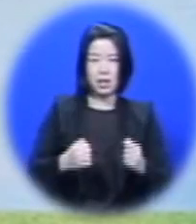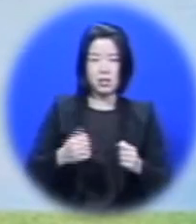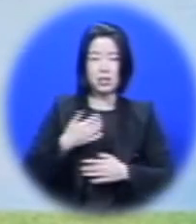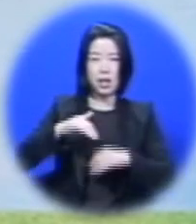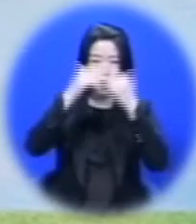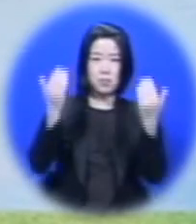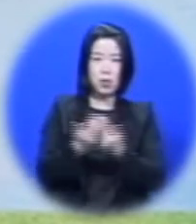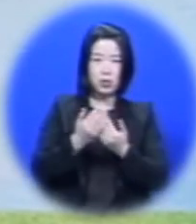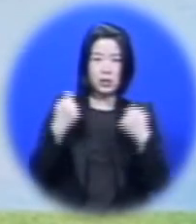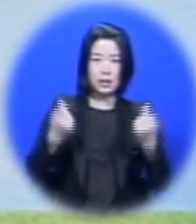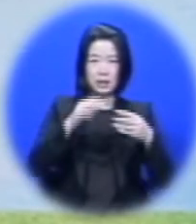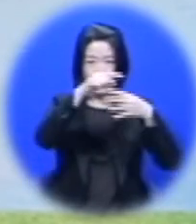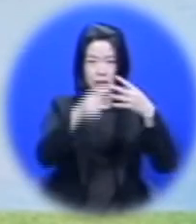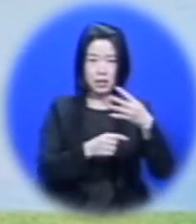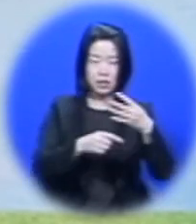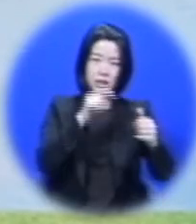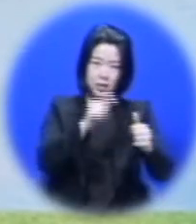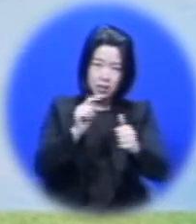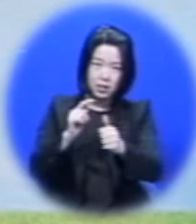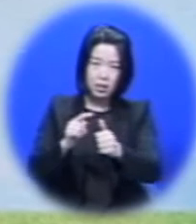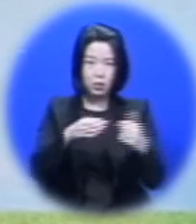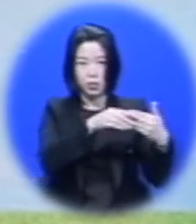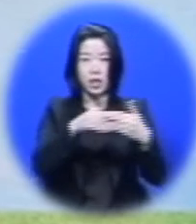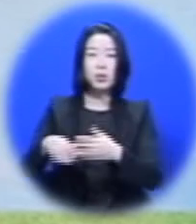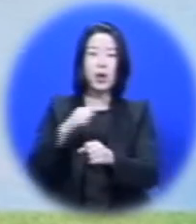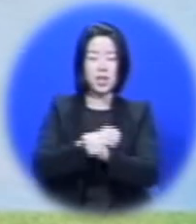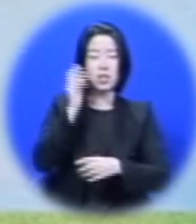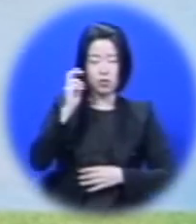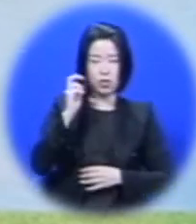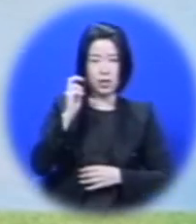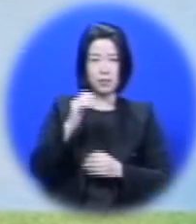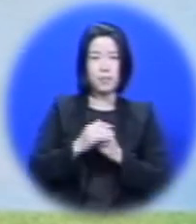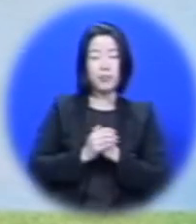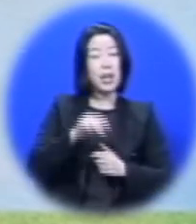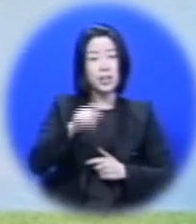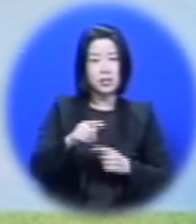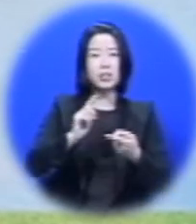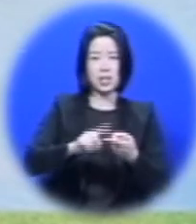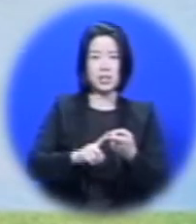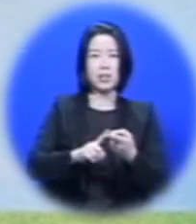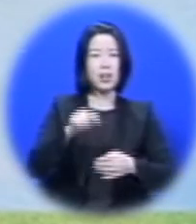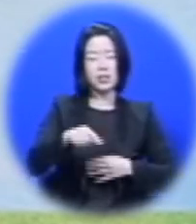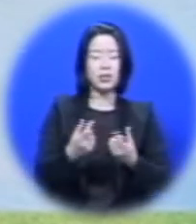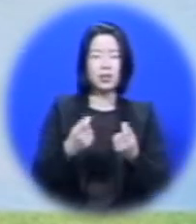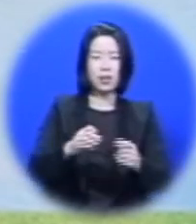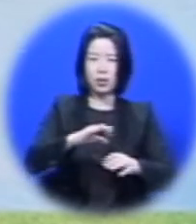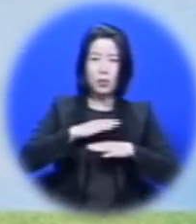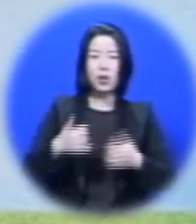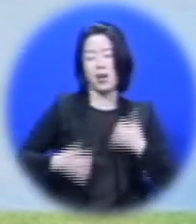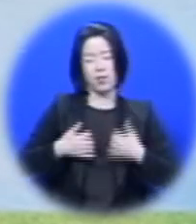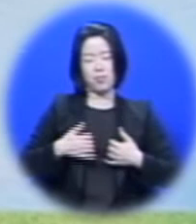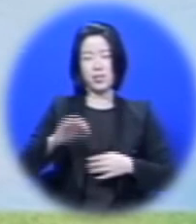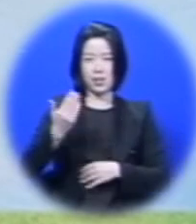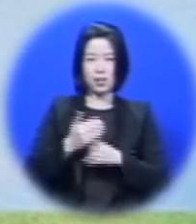내 모든 여정을 지시하시고 인도하시는구나. 그것 자체가 그렇게 놀라운 흥분이